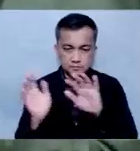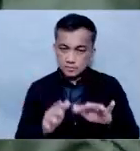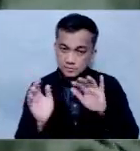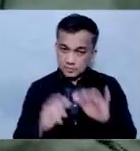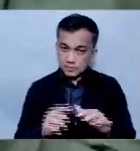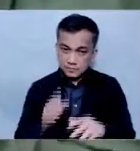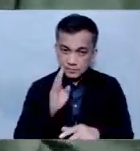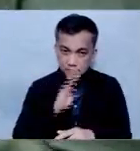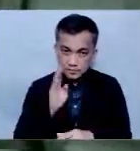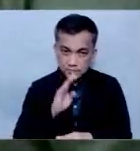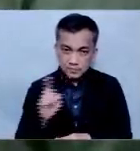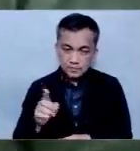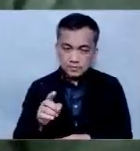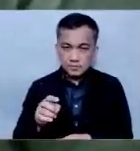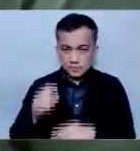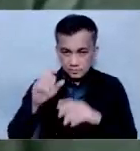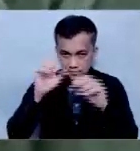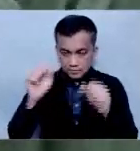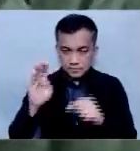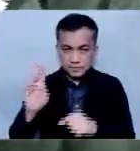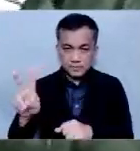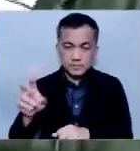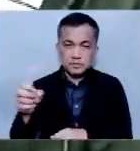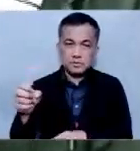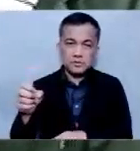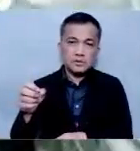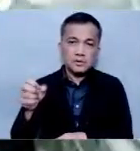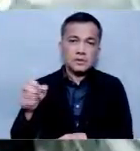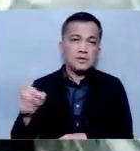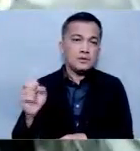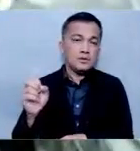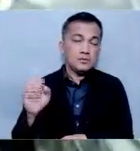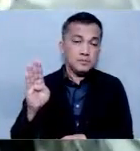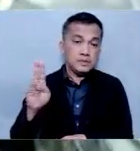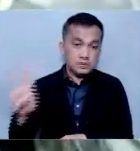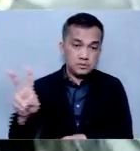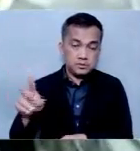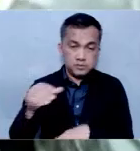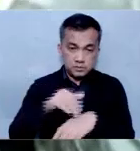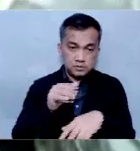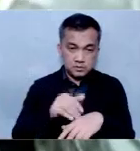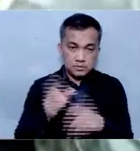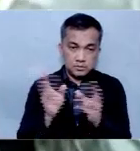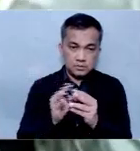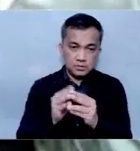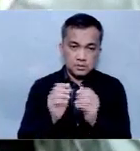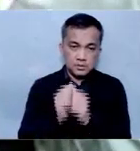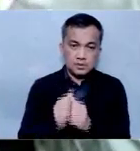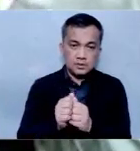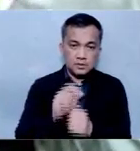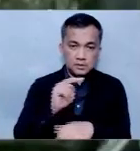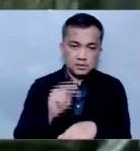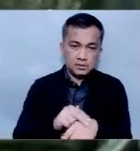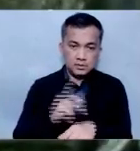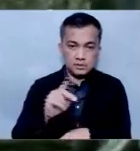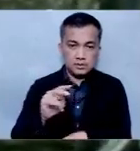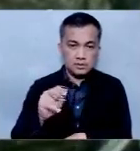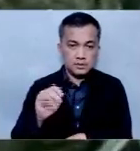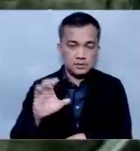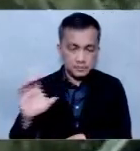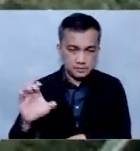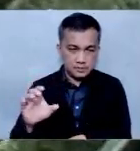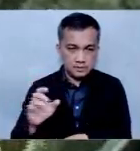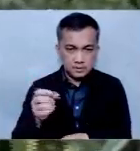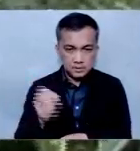Kabikulan, nagpatawag kanina ng pulong si Pangulong Bongbong Marcos kasama ang National Disaster Risk Reduction and Management Council. Ipinag-utos